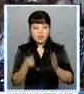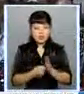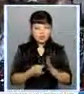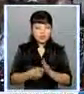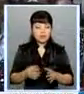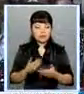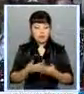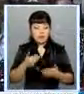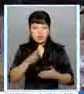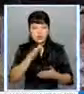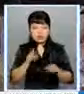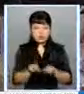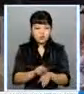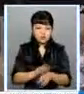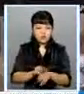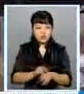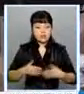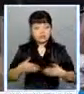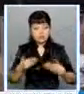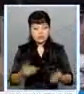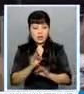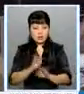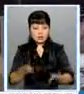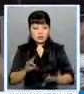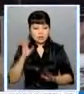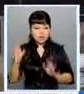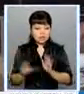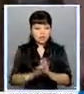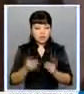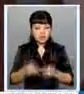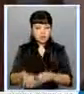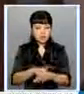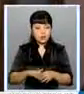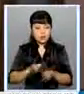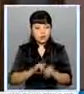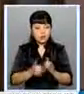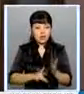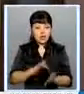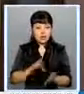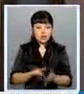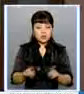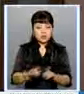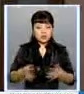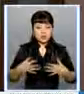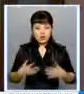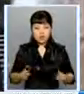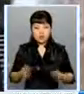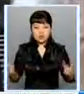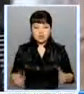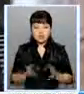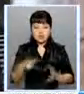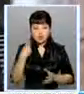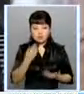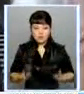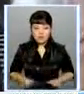аурудан емделу жайында кеңестер берді. Жалпы өңірдегі зейнеткерлерге көмек көрсету үшін Өскемен қаласында арнайы салауатты өмір салтын сақтау орталығы